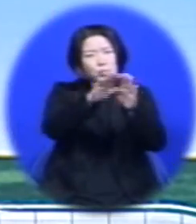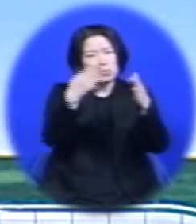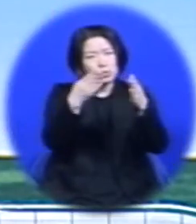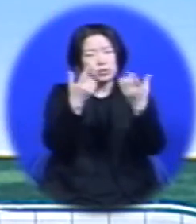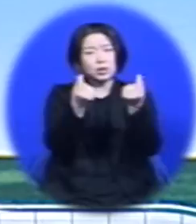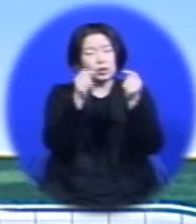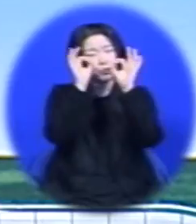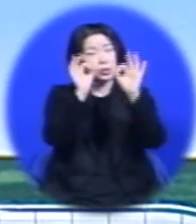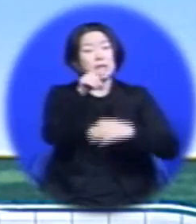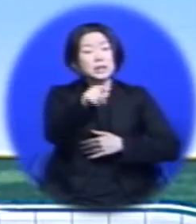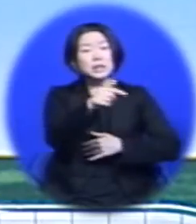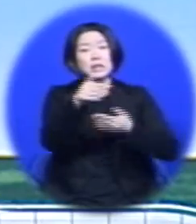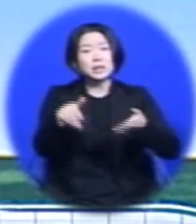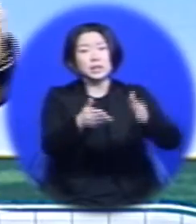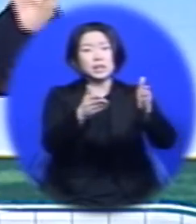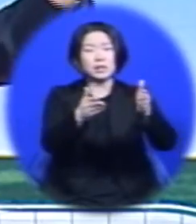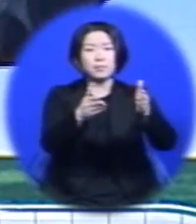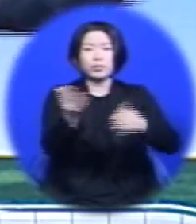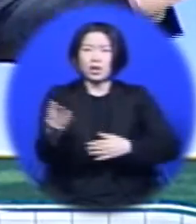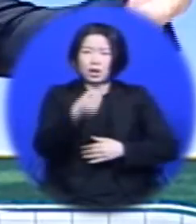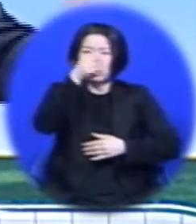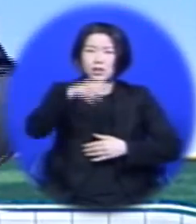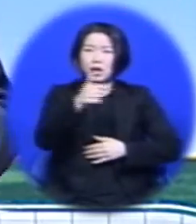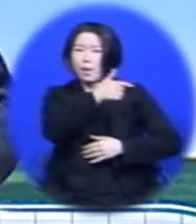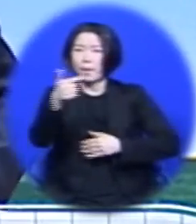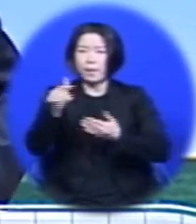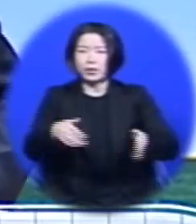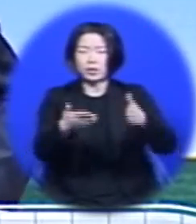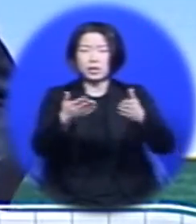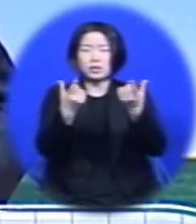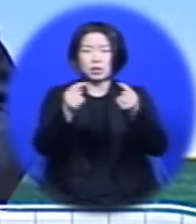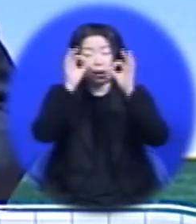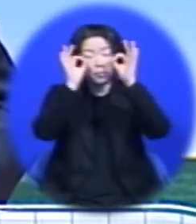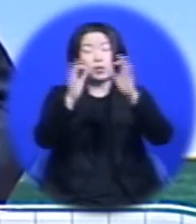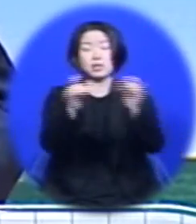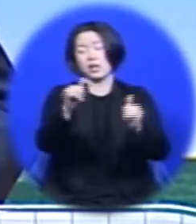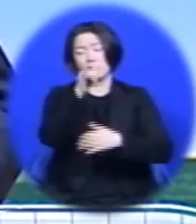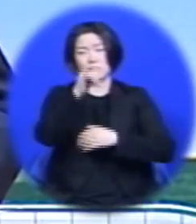그 길이 시온의 대로 처럼 보이는 사람이 있습니다